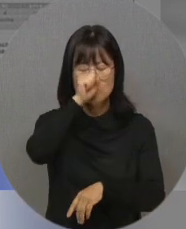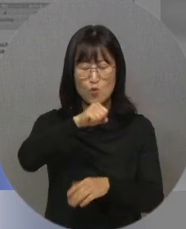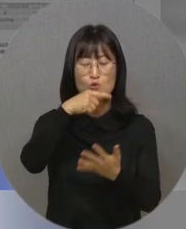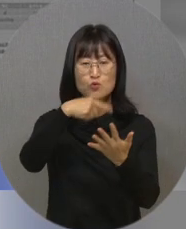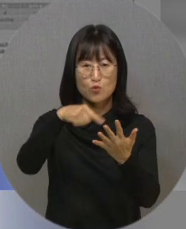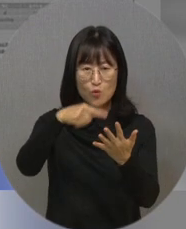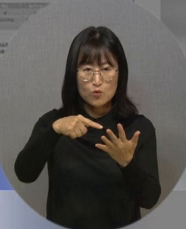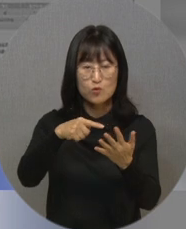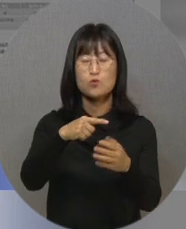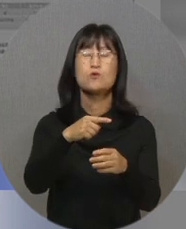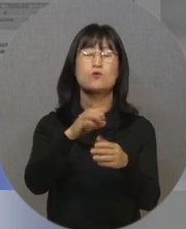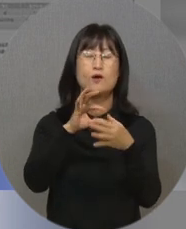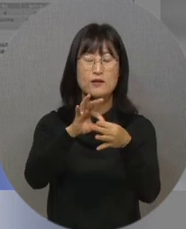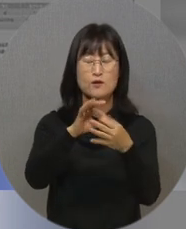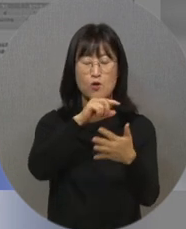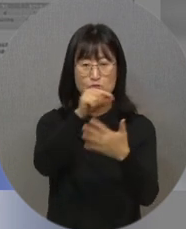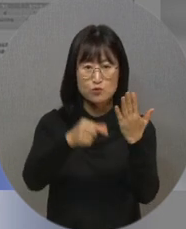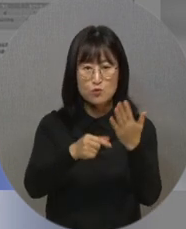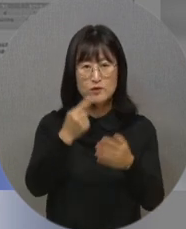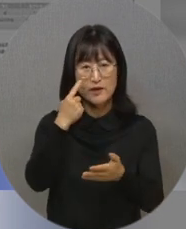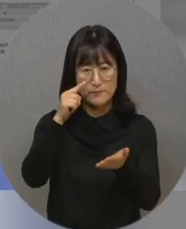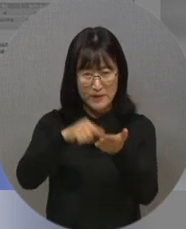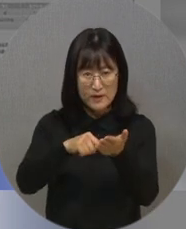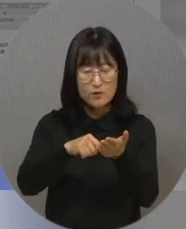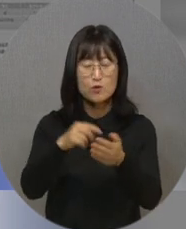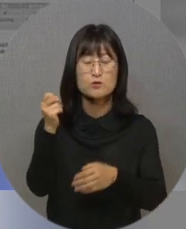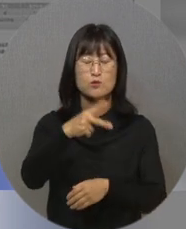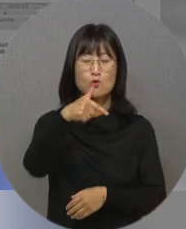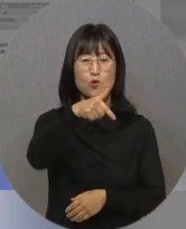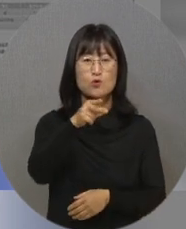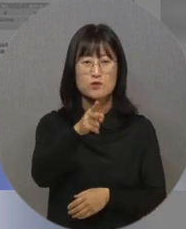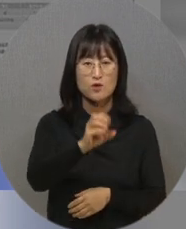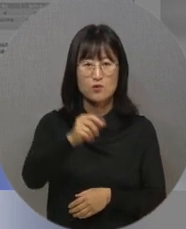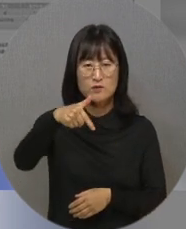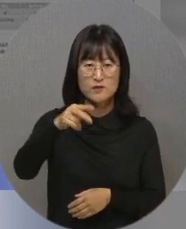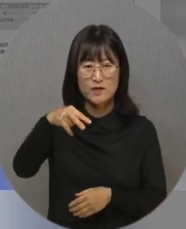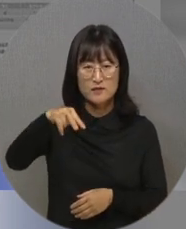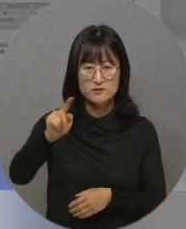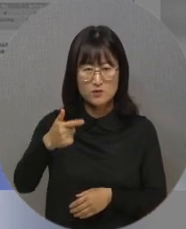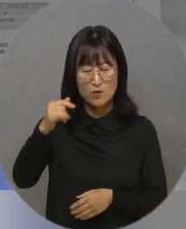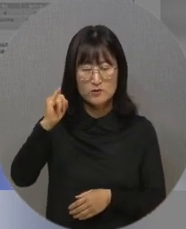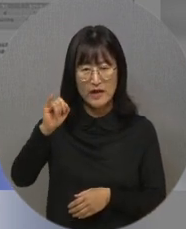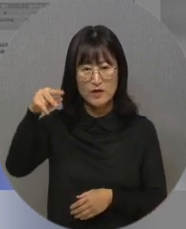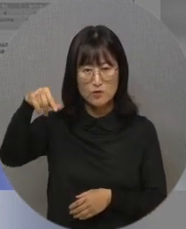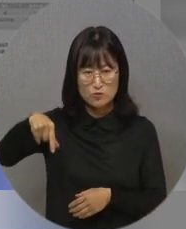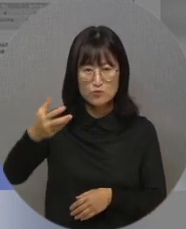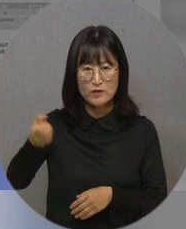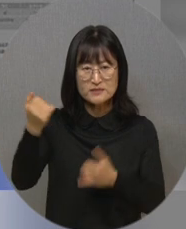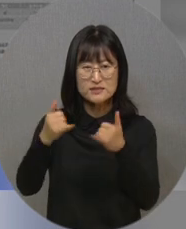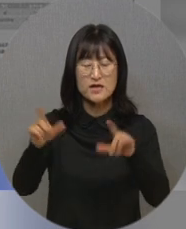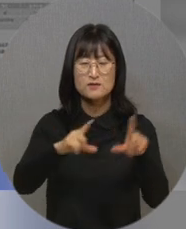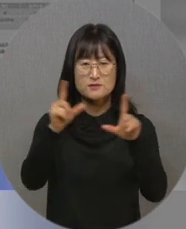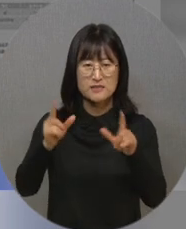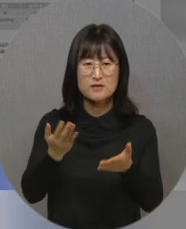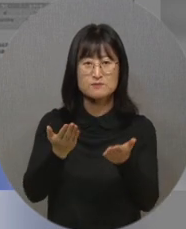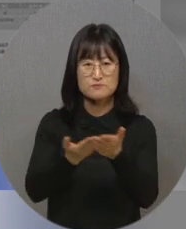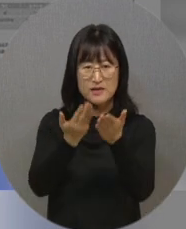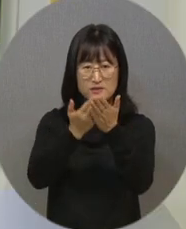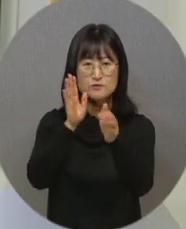될 수 있는 프로그램을 발굴 하고 경계선 지능인의 삶을 개선하겠다는 목표를 두고 있다고